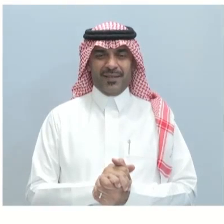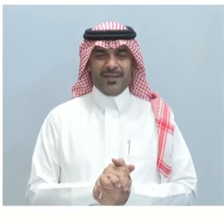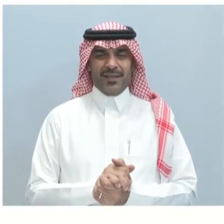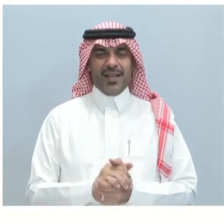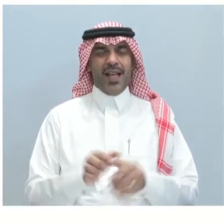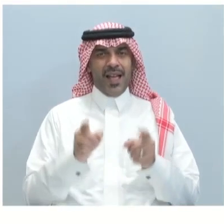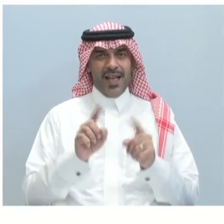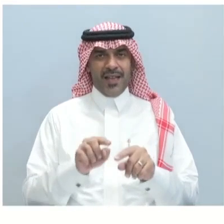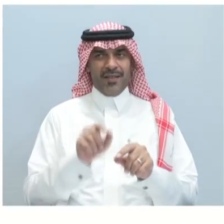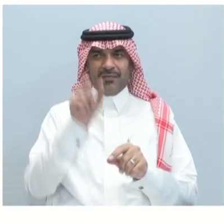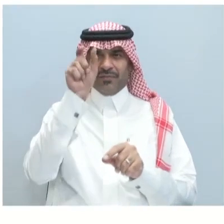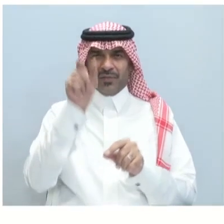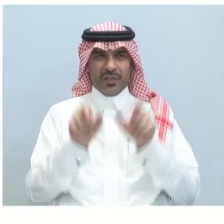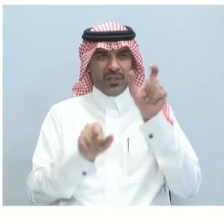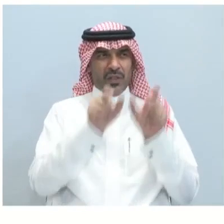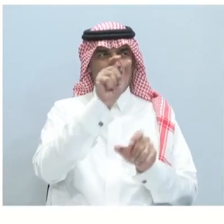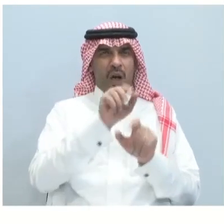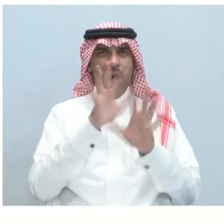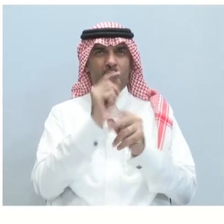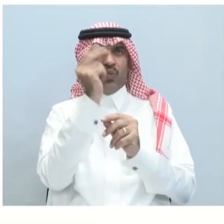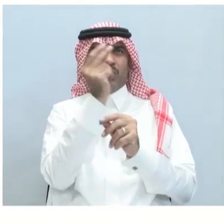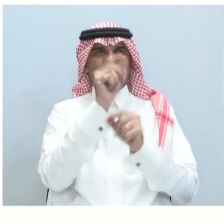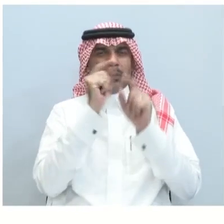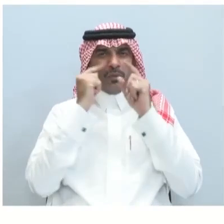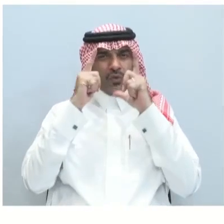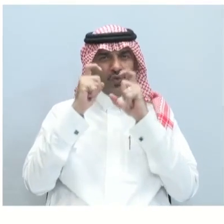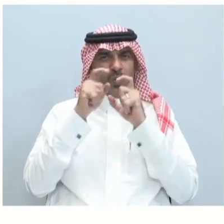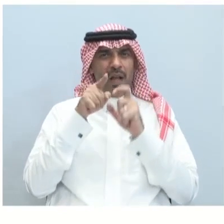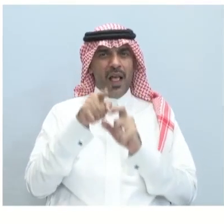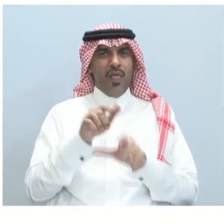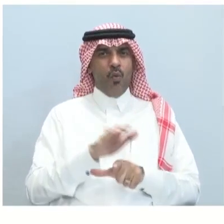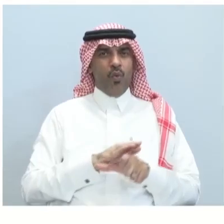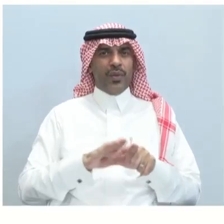ايضا الرموز الوطنيه ودلالاتها